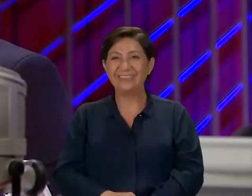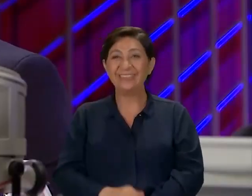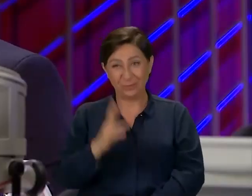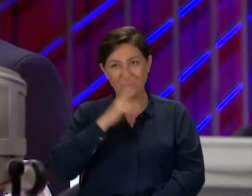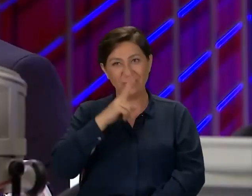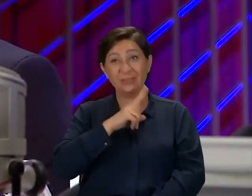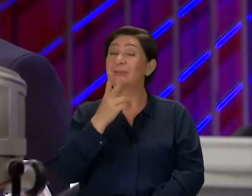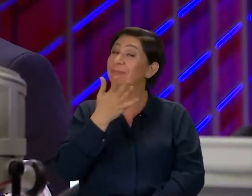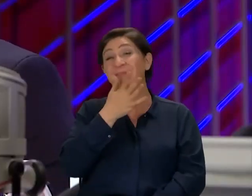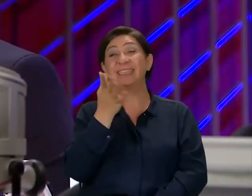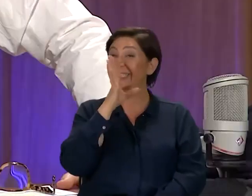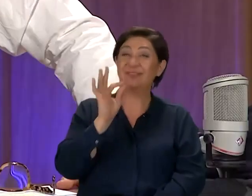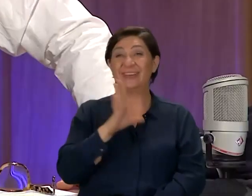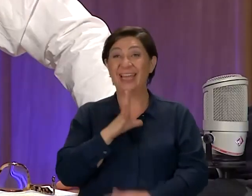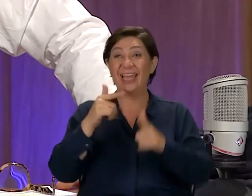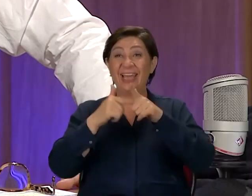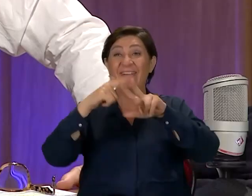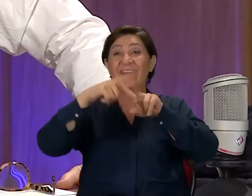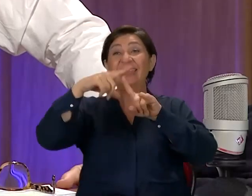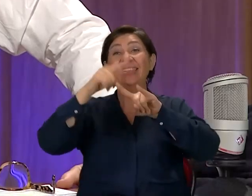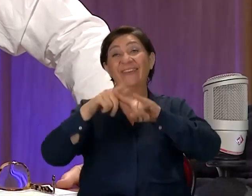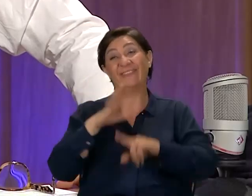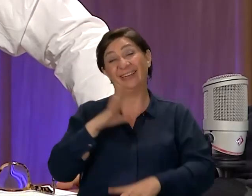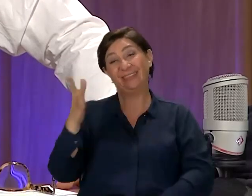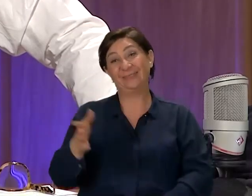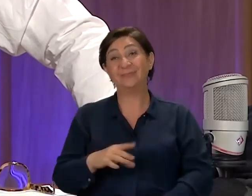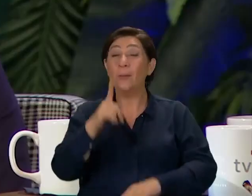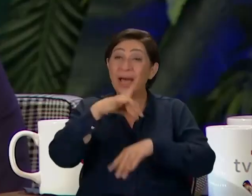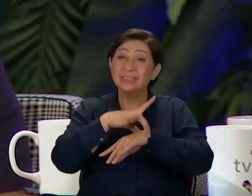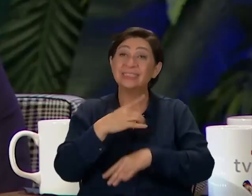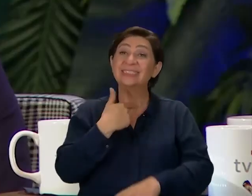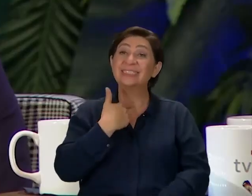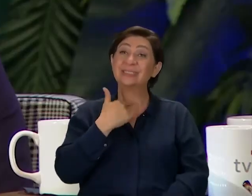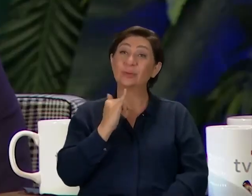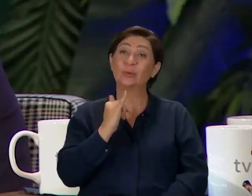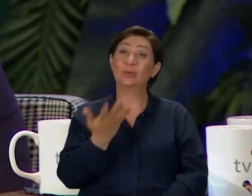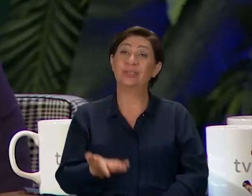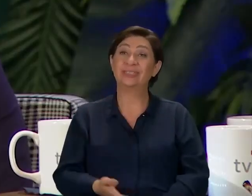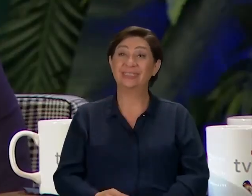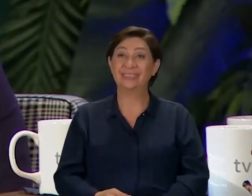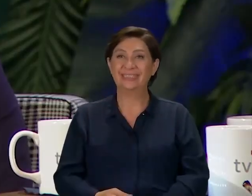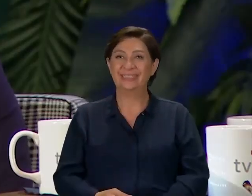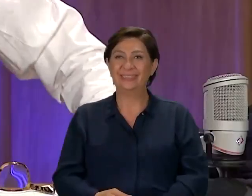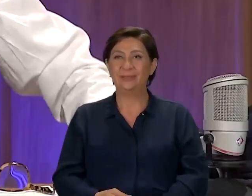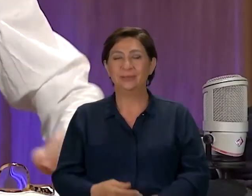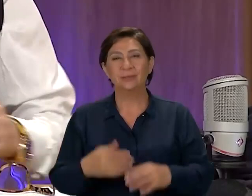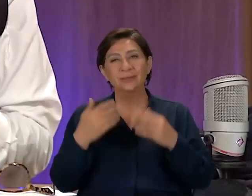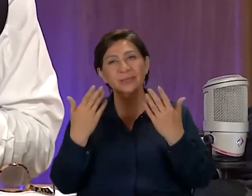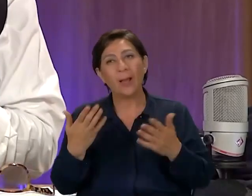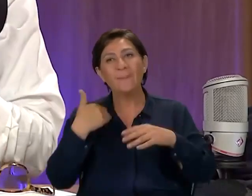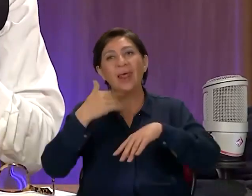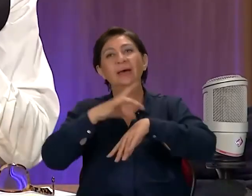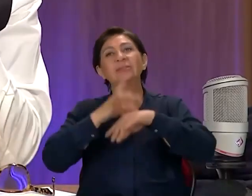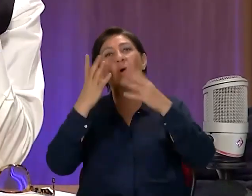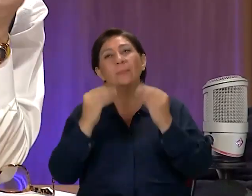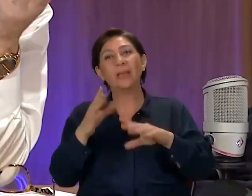Bil bakalım kim var. Fatih var. Ama hastaydın çok çok hastaydın hakikaten ya. Ya benim hasta